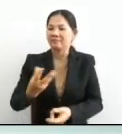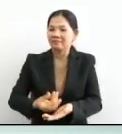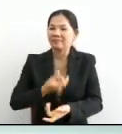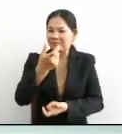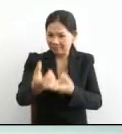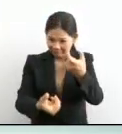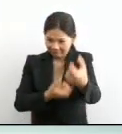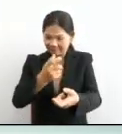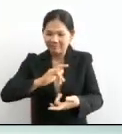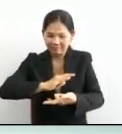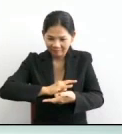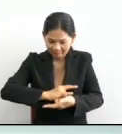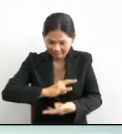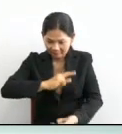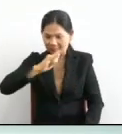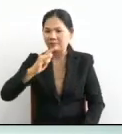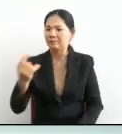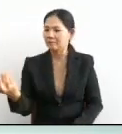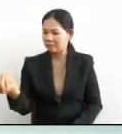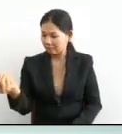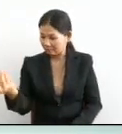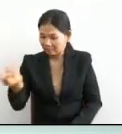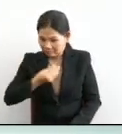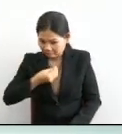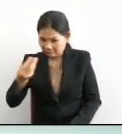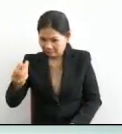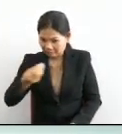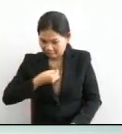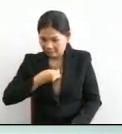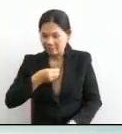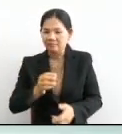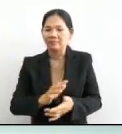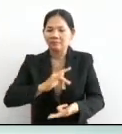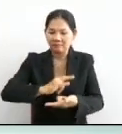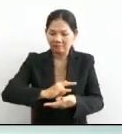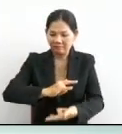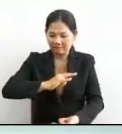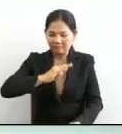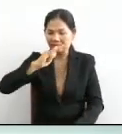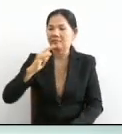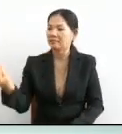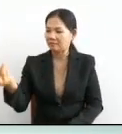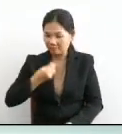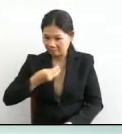má chà cứ những bạn trả chấm nâu chẳng đầm bấy bằng cao chà